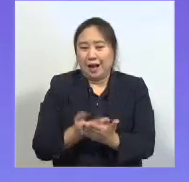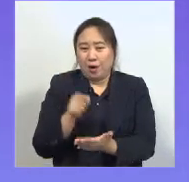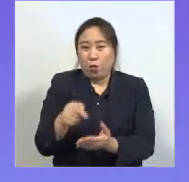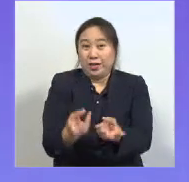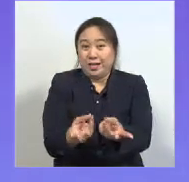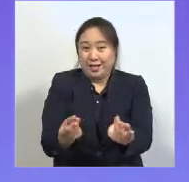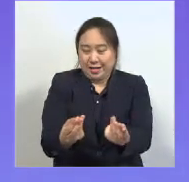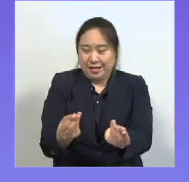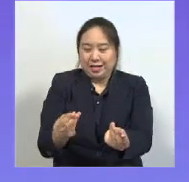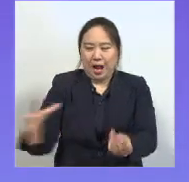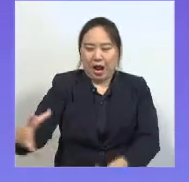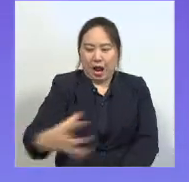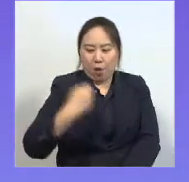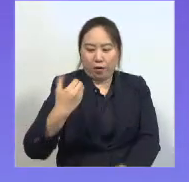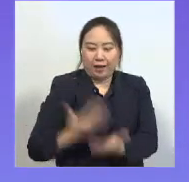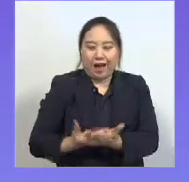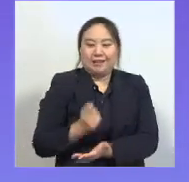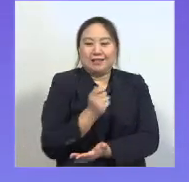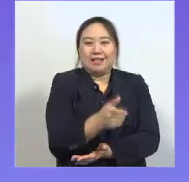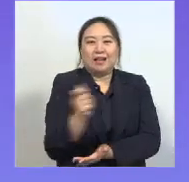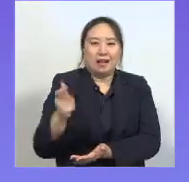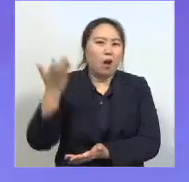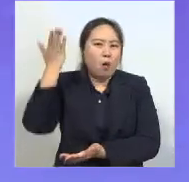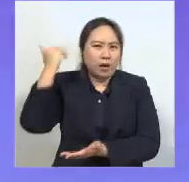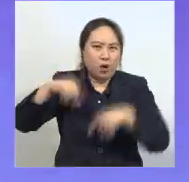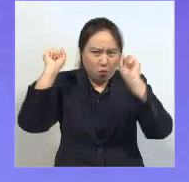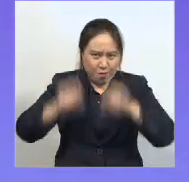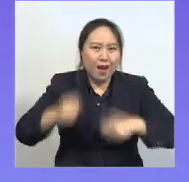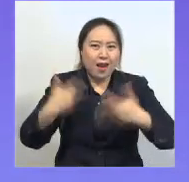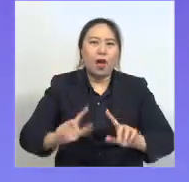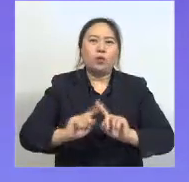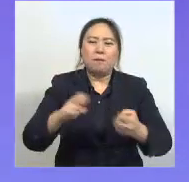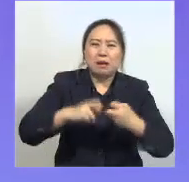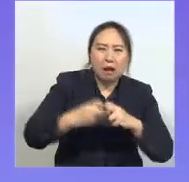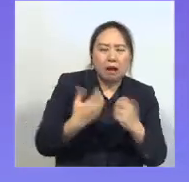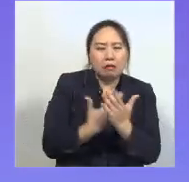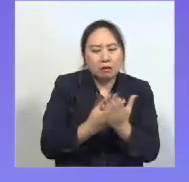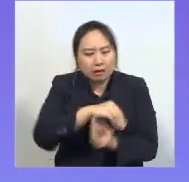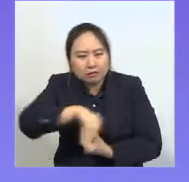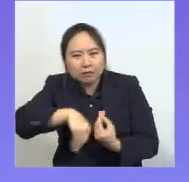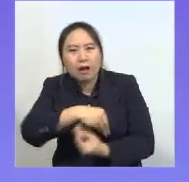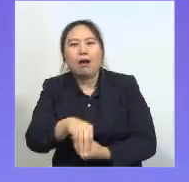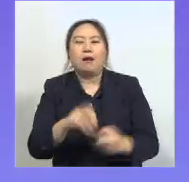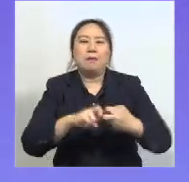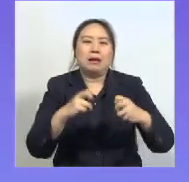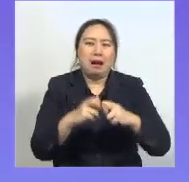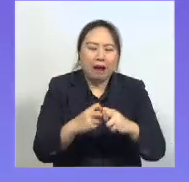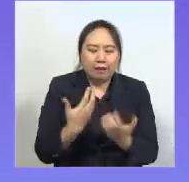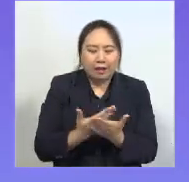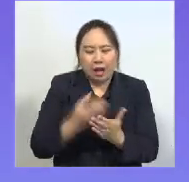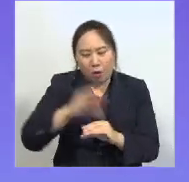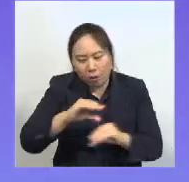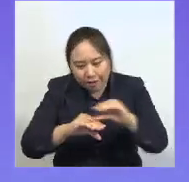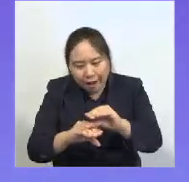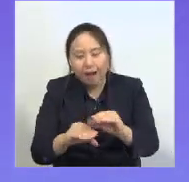ที่ดินเนี่ยเรื่องนี้ก่อนหน้านี้อนุมัติวงเงินไปแล้วแต่ว่าเนื่องจากปัญหาเศรษฐกิจที่ตอนนี้มีเรื่องของค่าก่อสร้างห